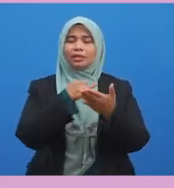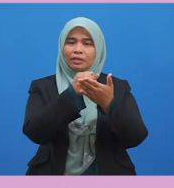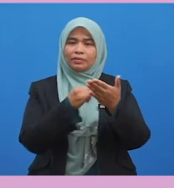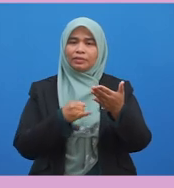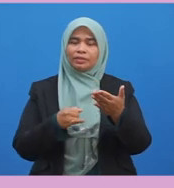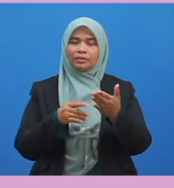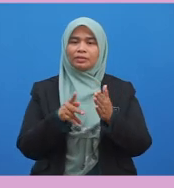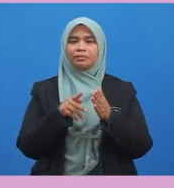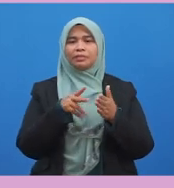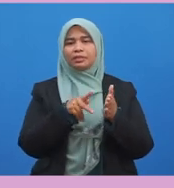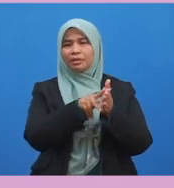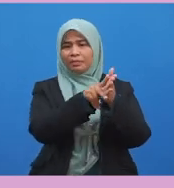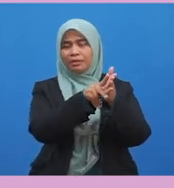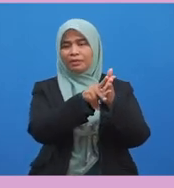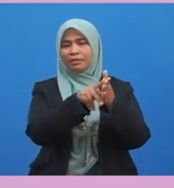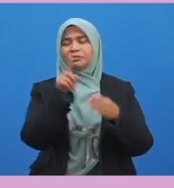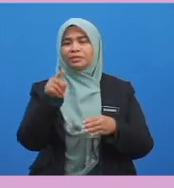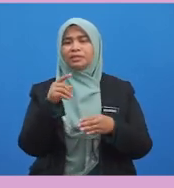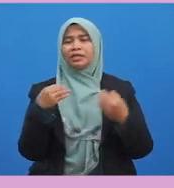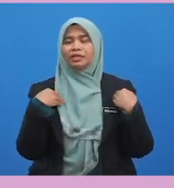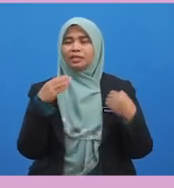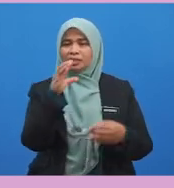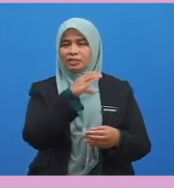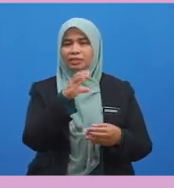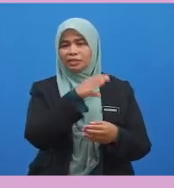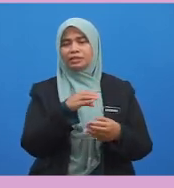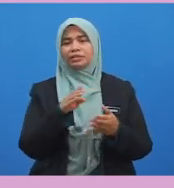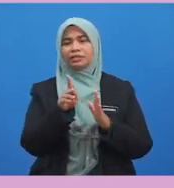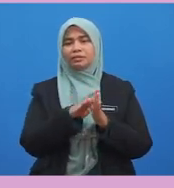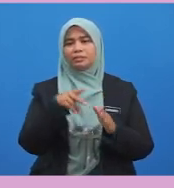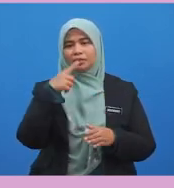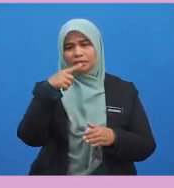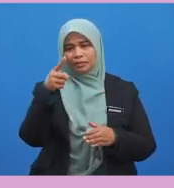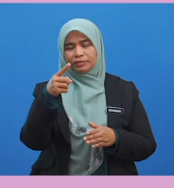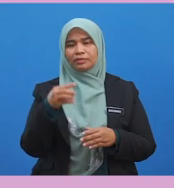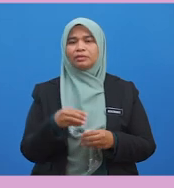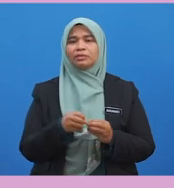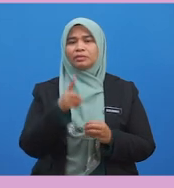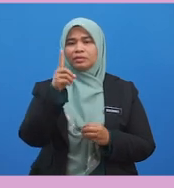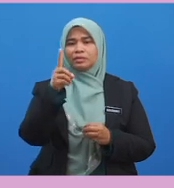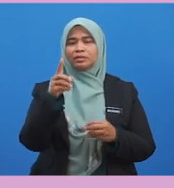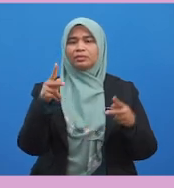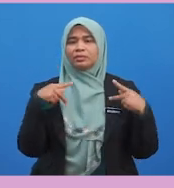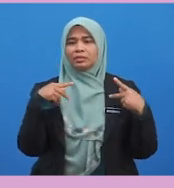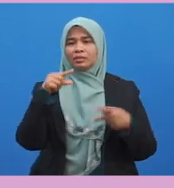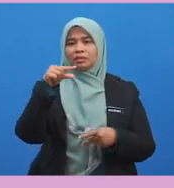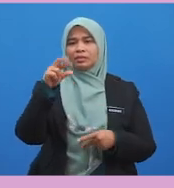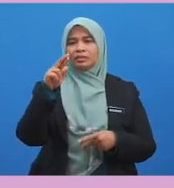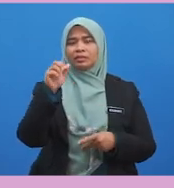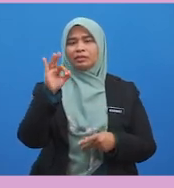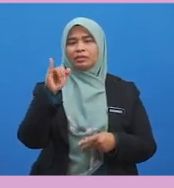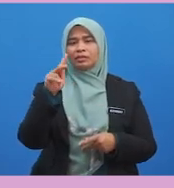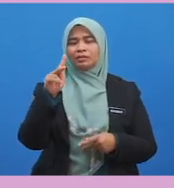Lukisan persembahan mesti mempunyai ciri-ciri berikut. Pertama, mempunyai